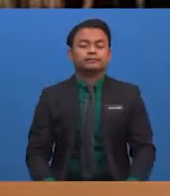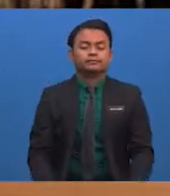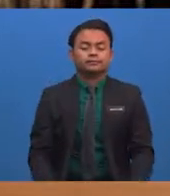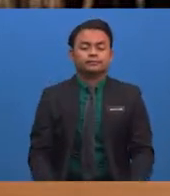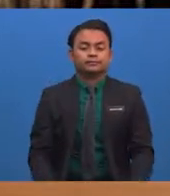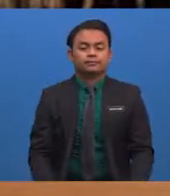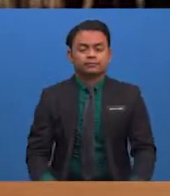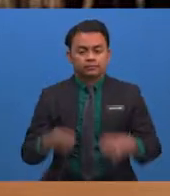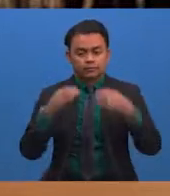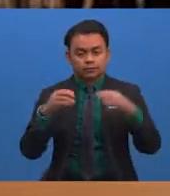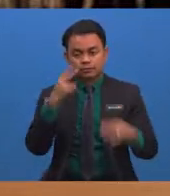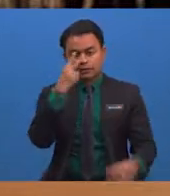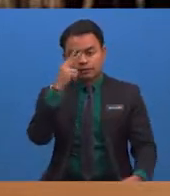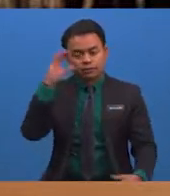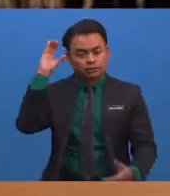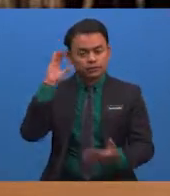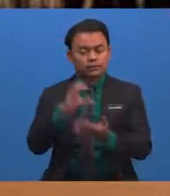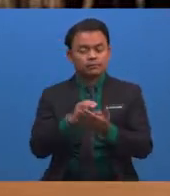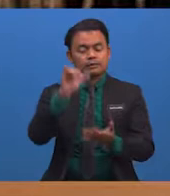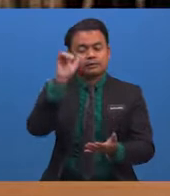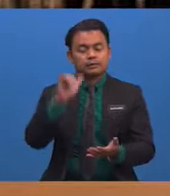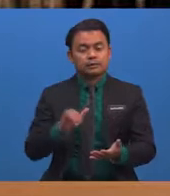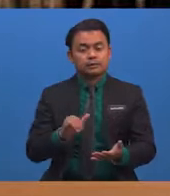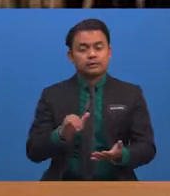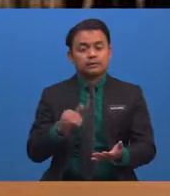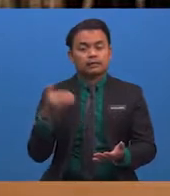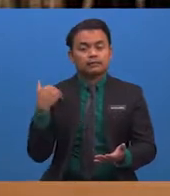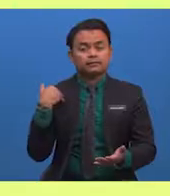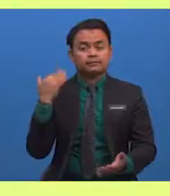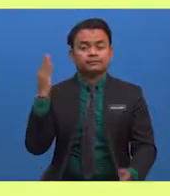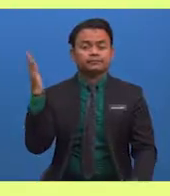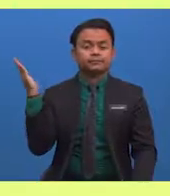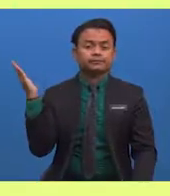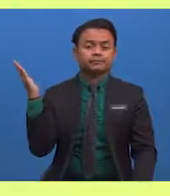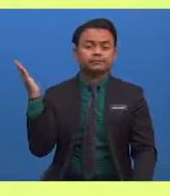Cuba perhatikan gambar yang dipaparkan pada skrin.